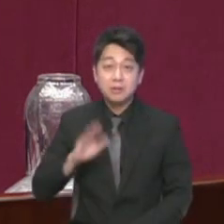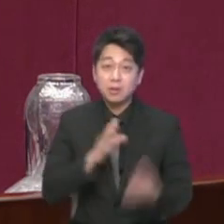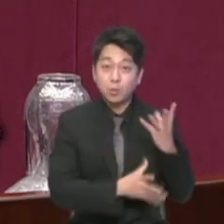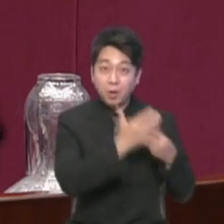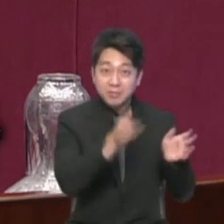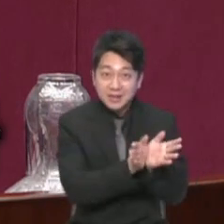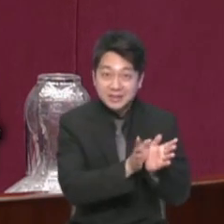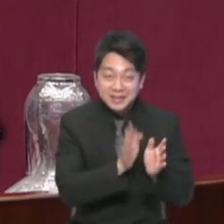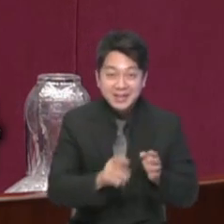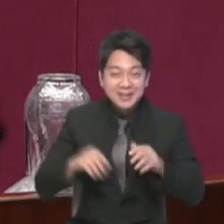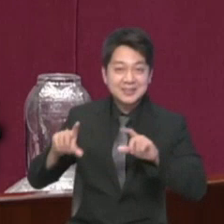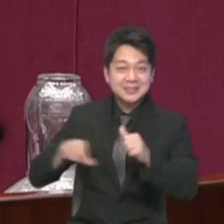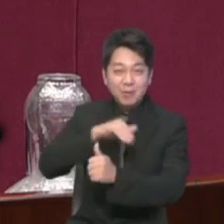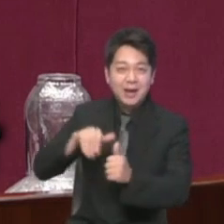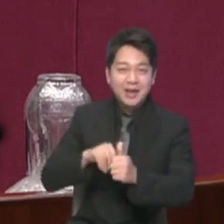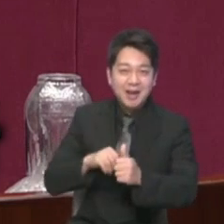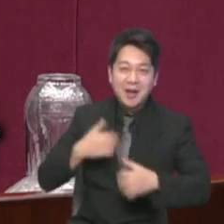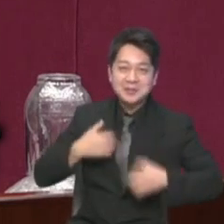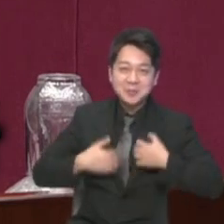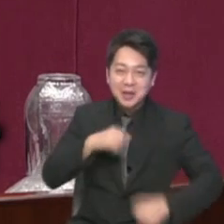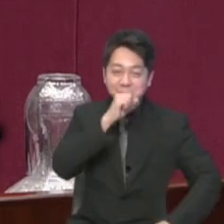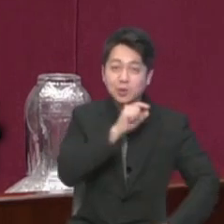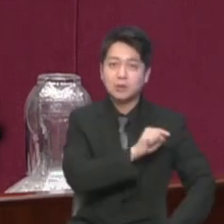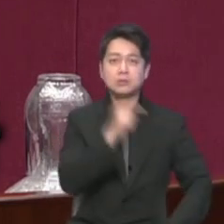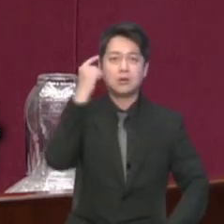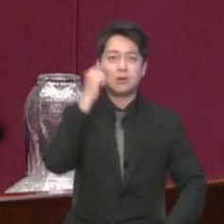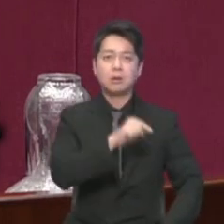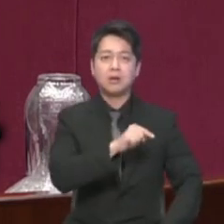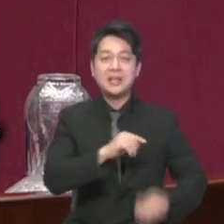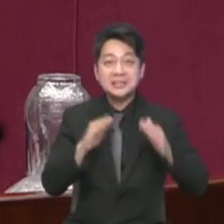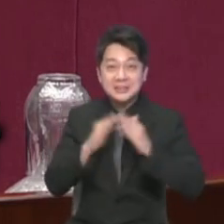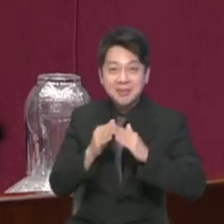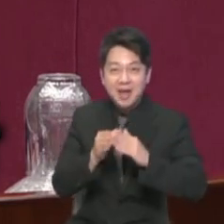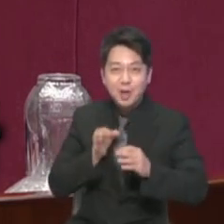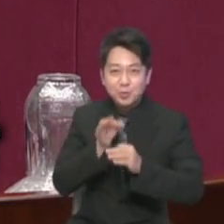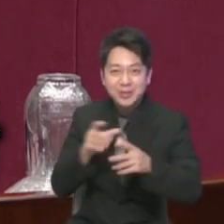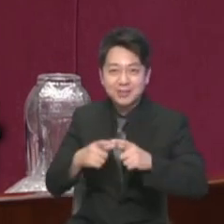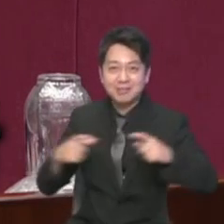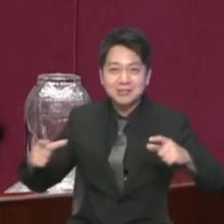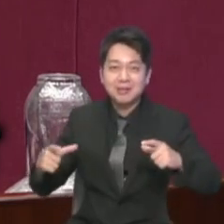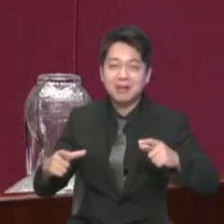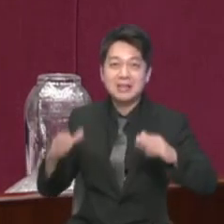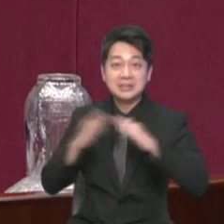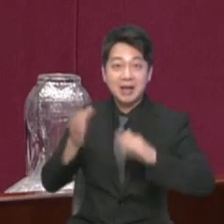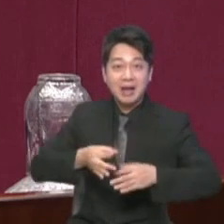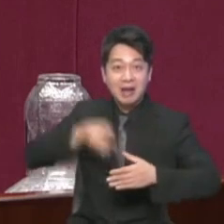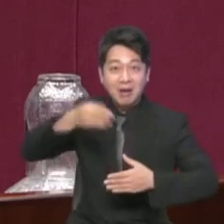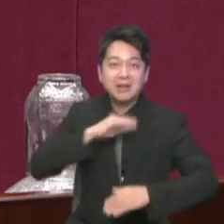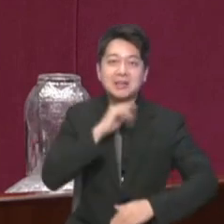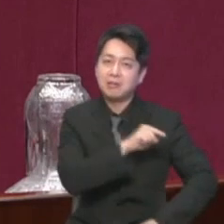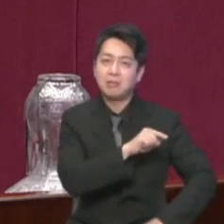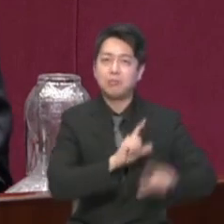듯합니다. 트집 잡고 발목 잡아서 마치 집값이 더 폭등하길 기다리는 것 같습니다.